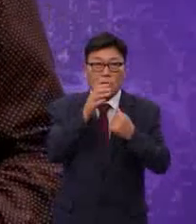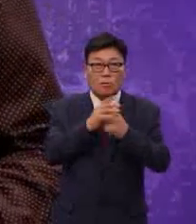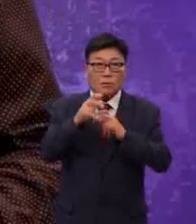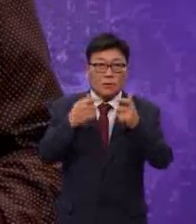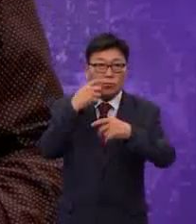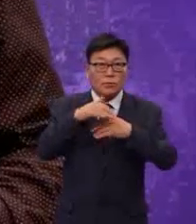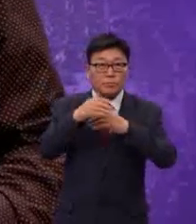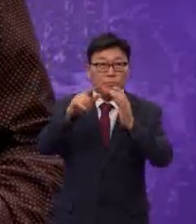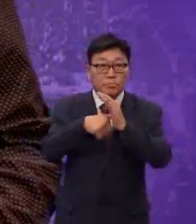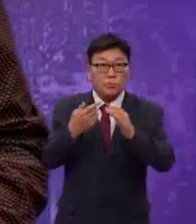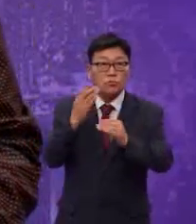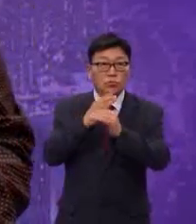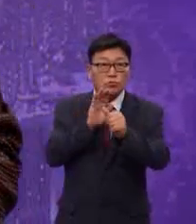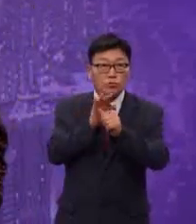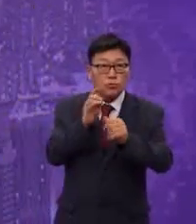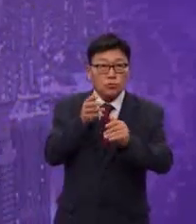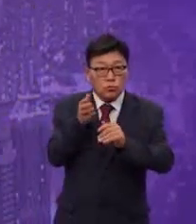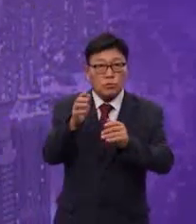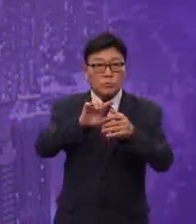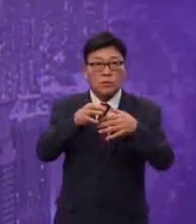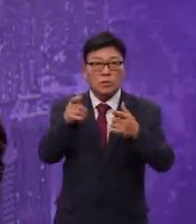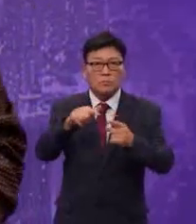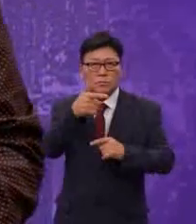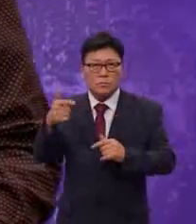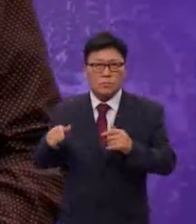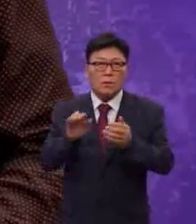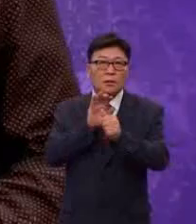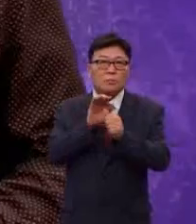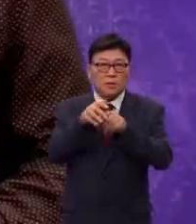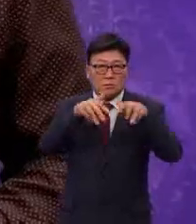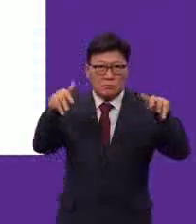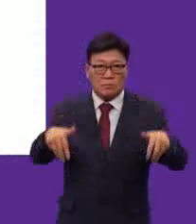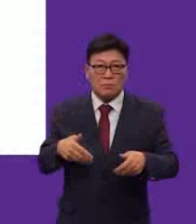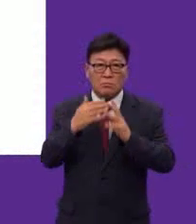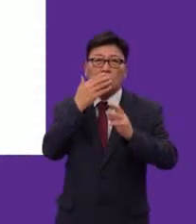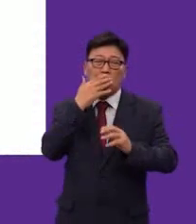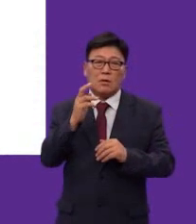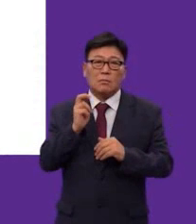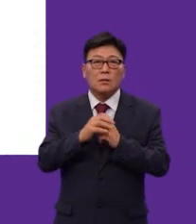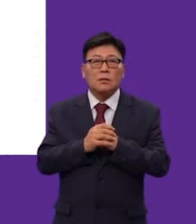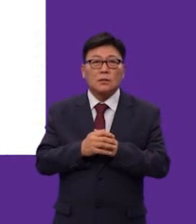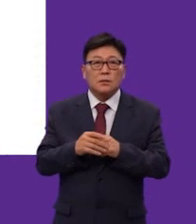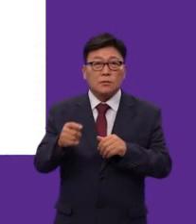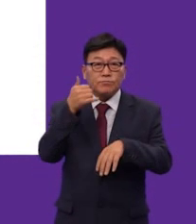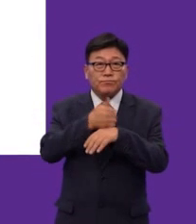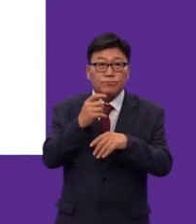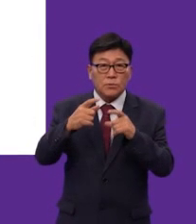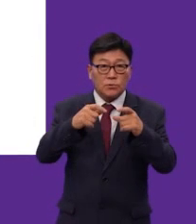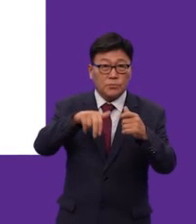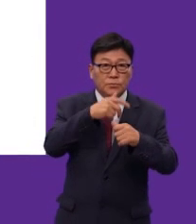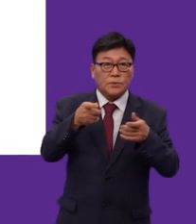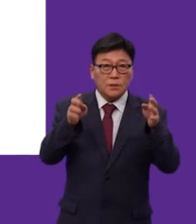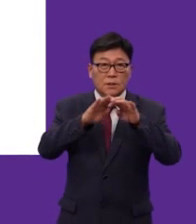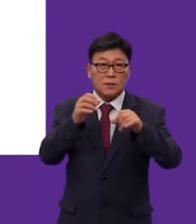조직, 전문가 등의 다양한 협력 체계가 구축이 가능할 것으로 판단됩니다. 결론적으로는 주민 거점시설의 기능적